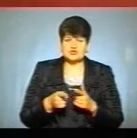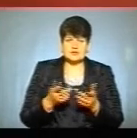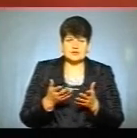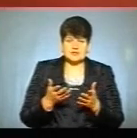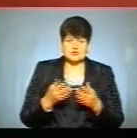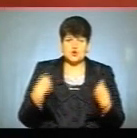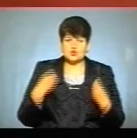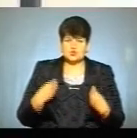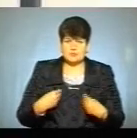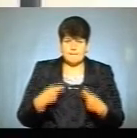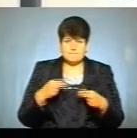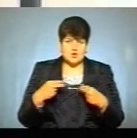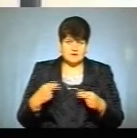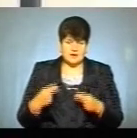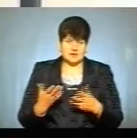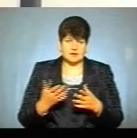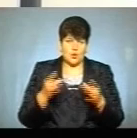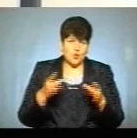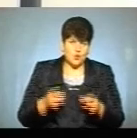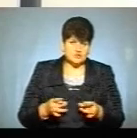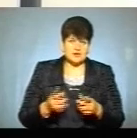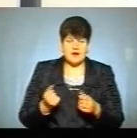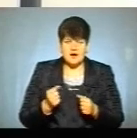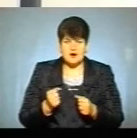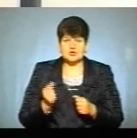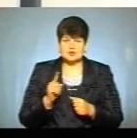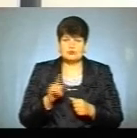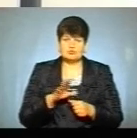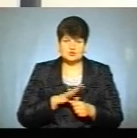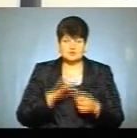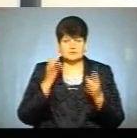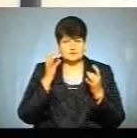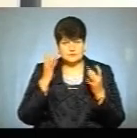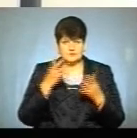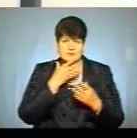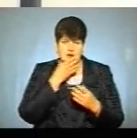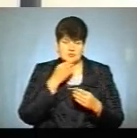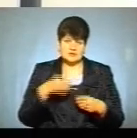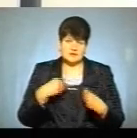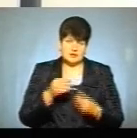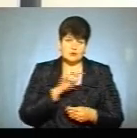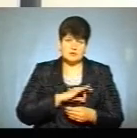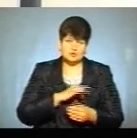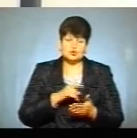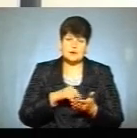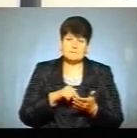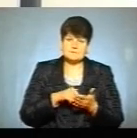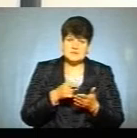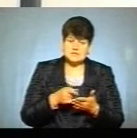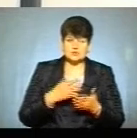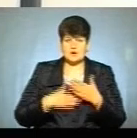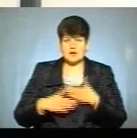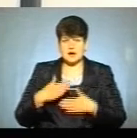шуби продавати, чи якісь кульочки продавати, а так, щоб воно було цивілізовано, гарно і приносило прибуток і місту, радість місту,